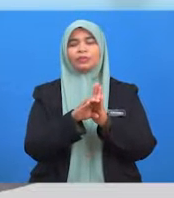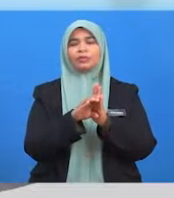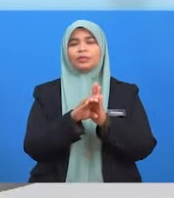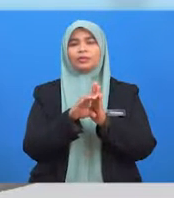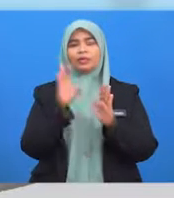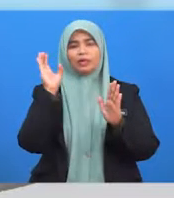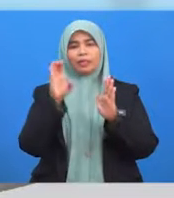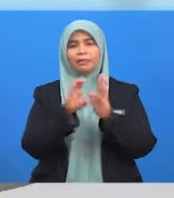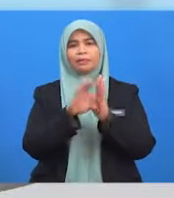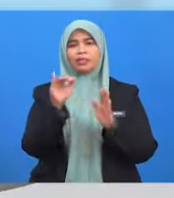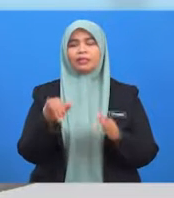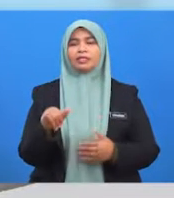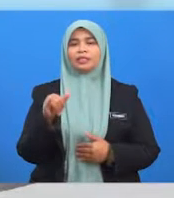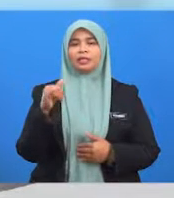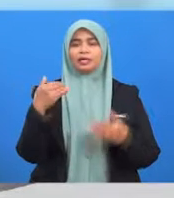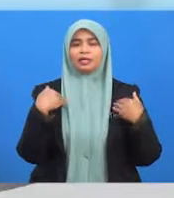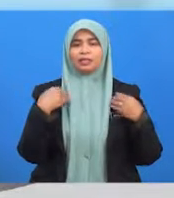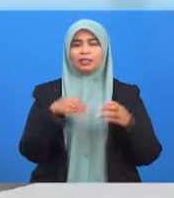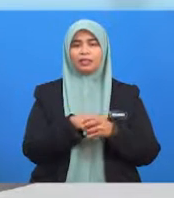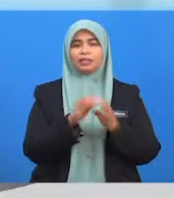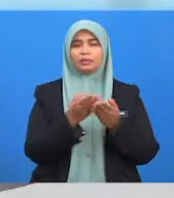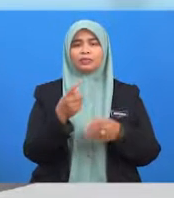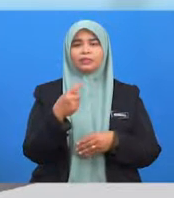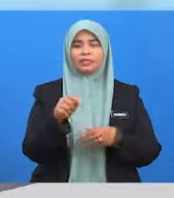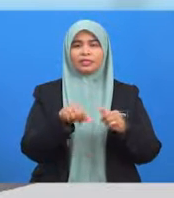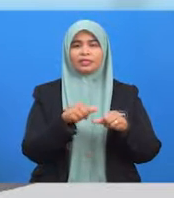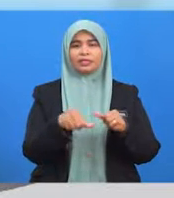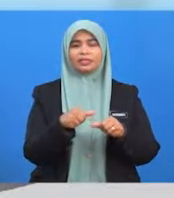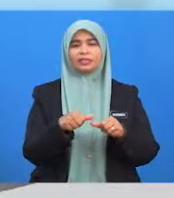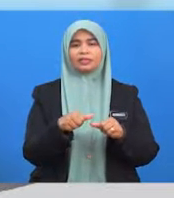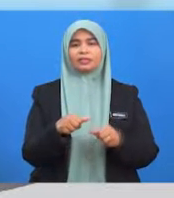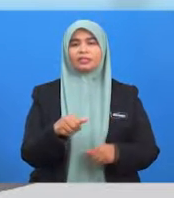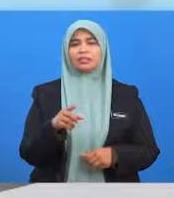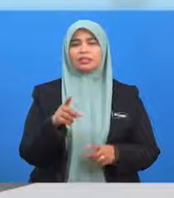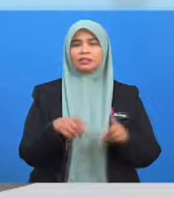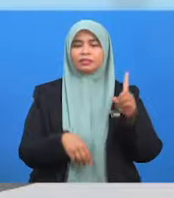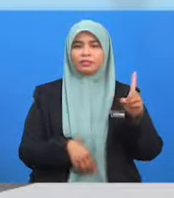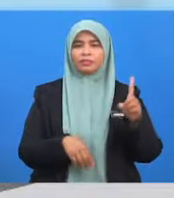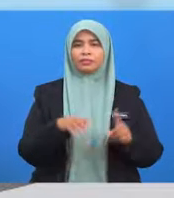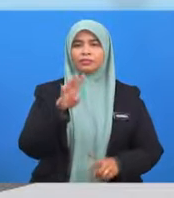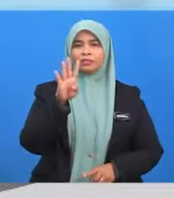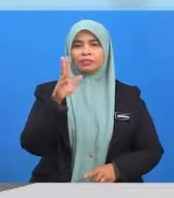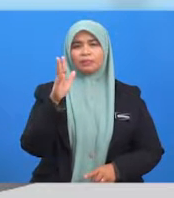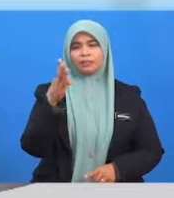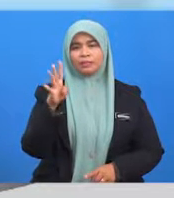terdapat di dalam buku teks sains kamu pada muka surat